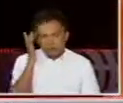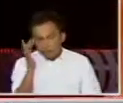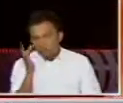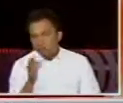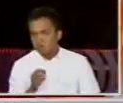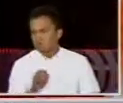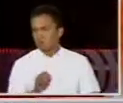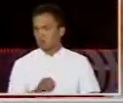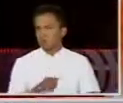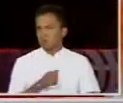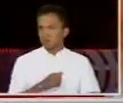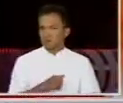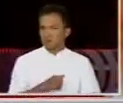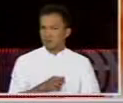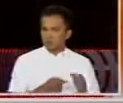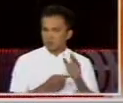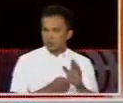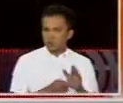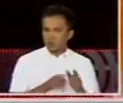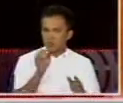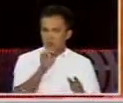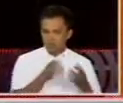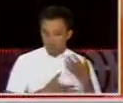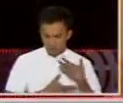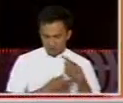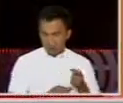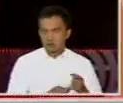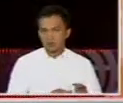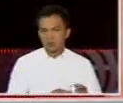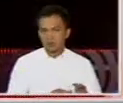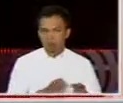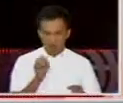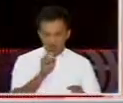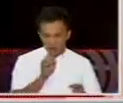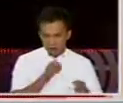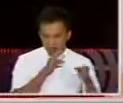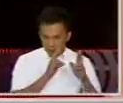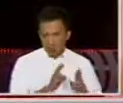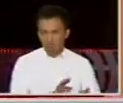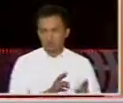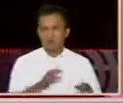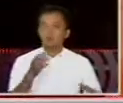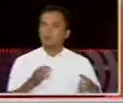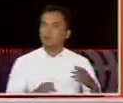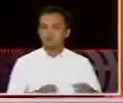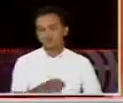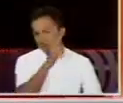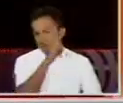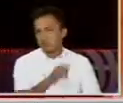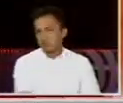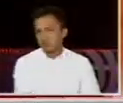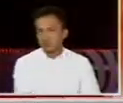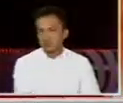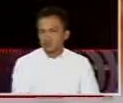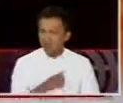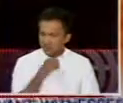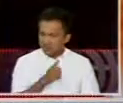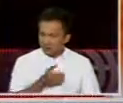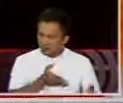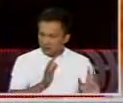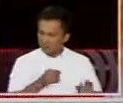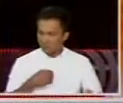walang tiwala at walang pagrespeto po dun sa ating mga korte. At yan naman po ay hindi namin